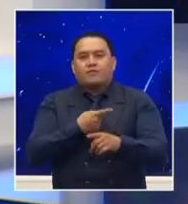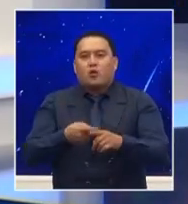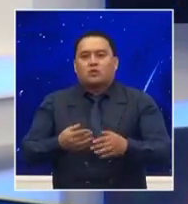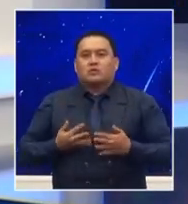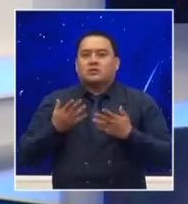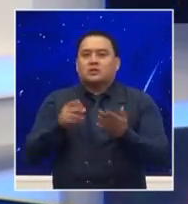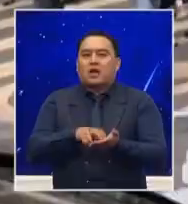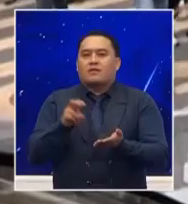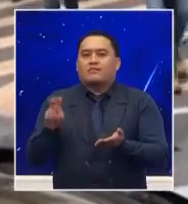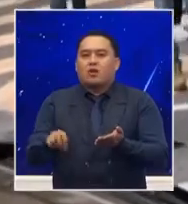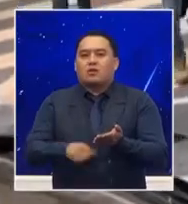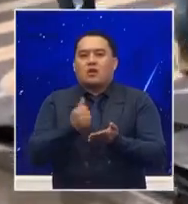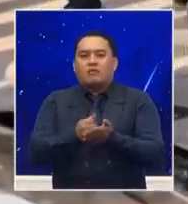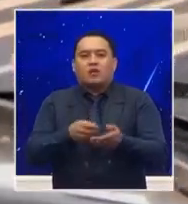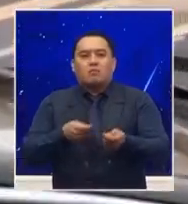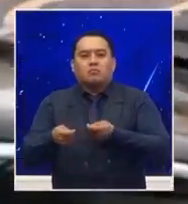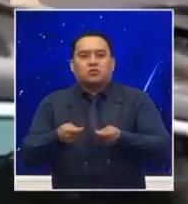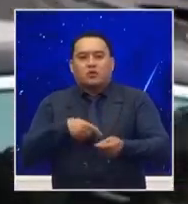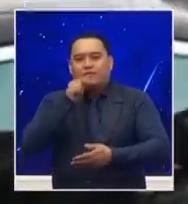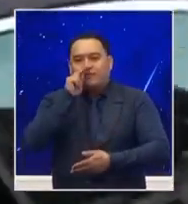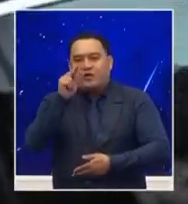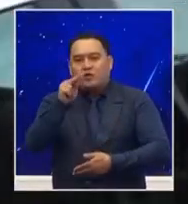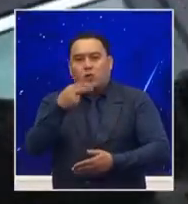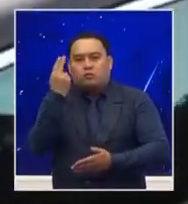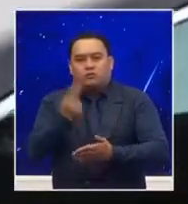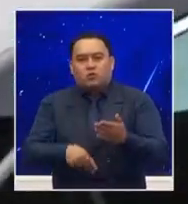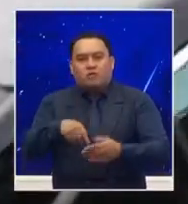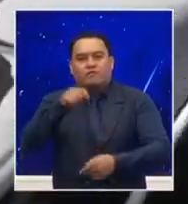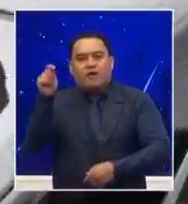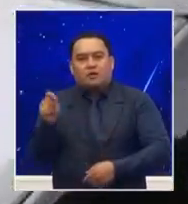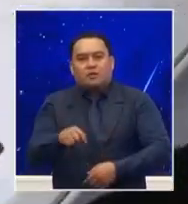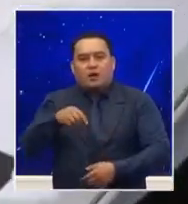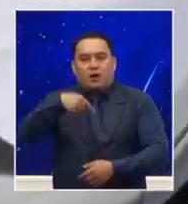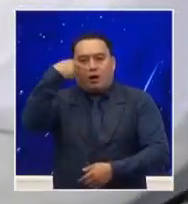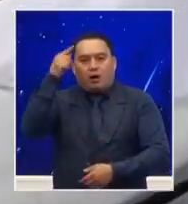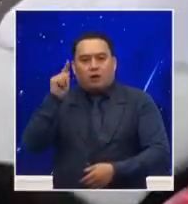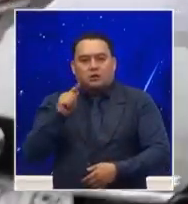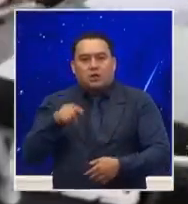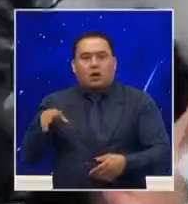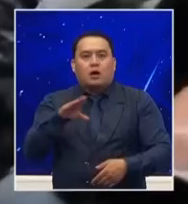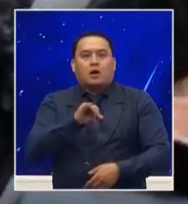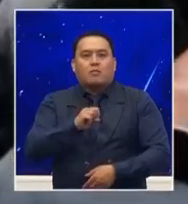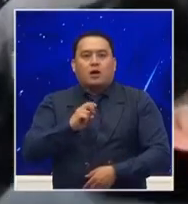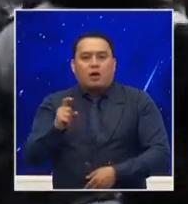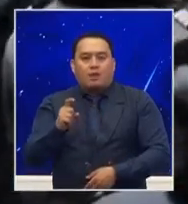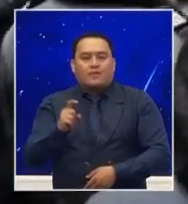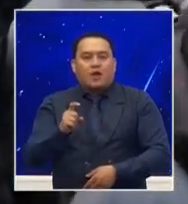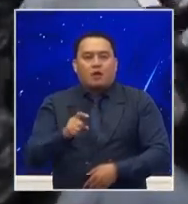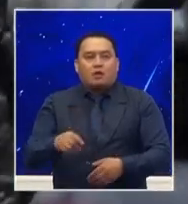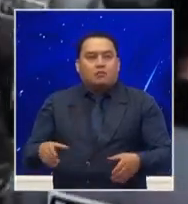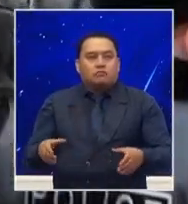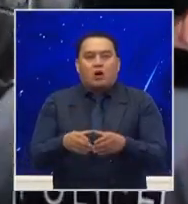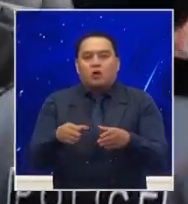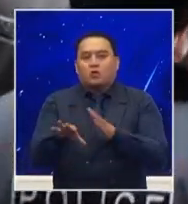требуют отставки премьера, возлагая на него вину за поражение в ходе войны с Азербайджаном за Нагорный Карабах. Оппозиционные партии